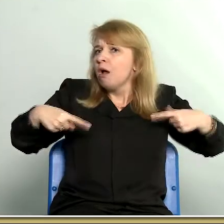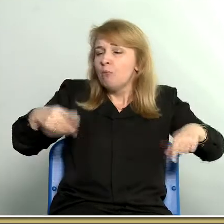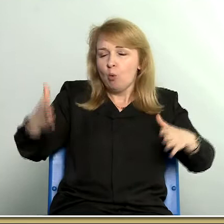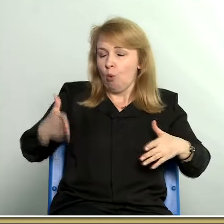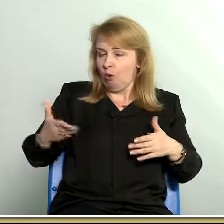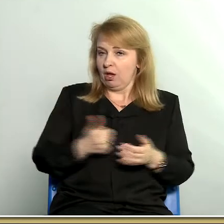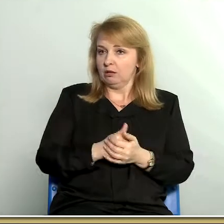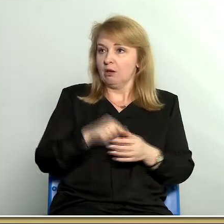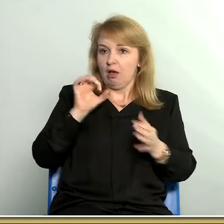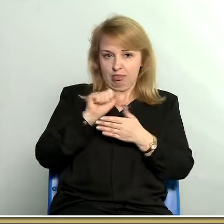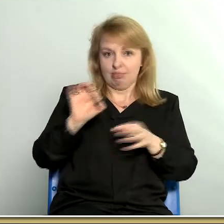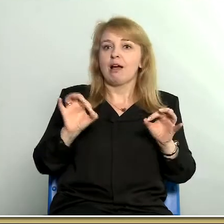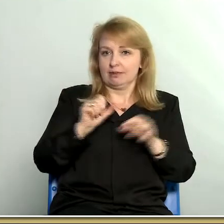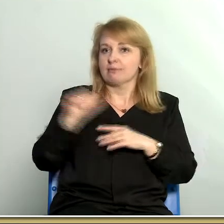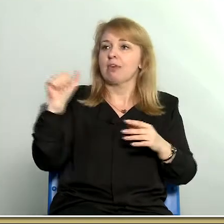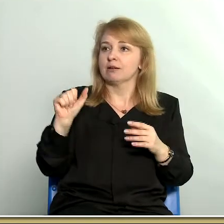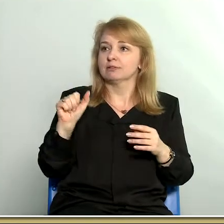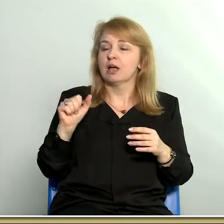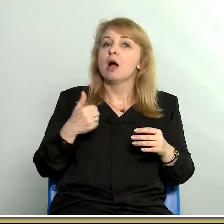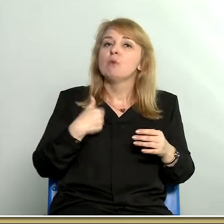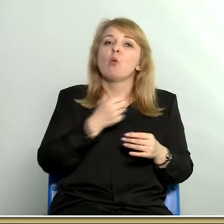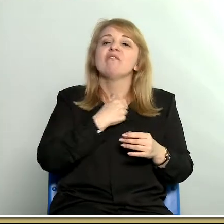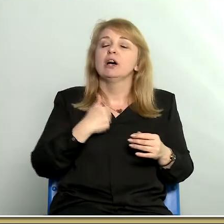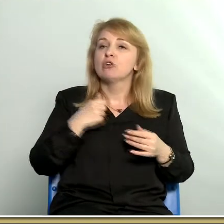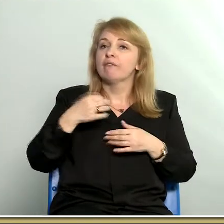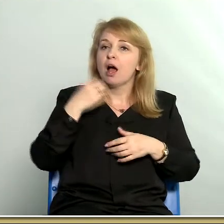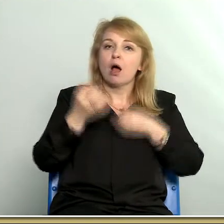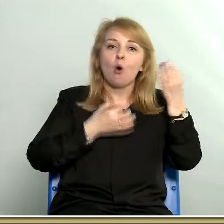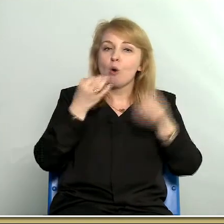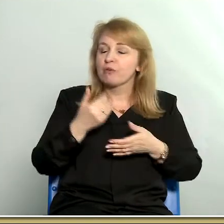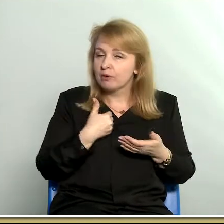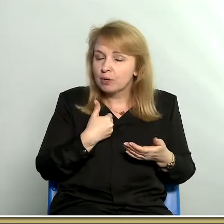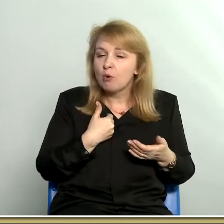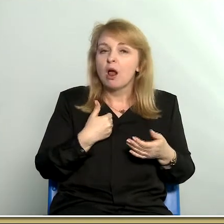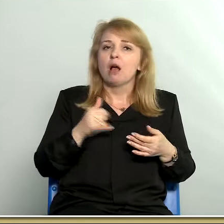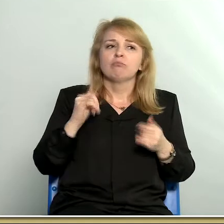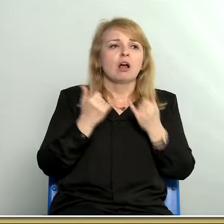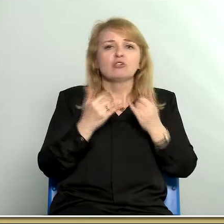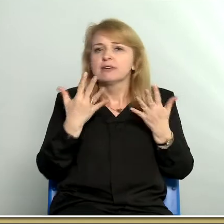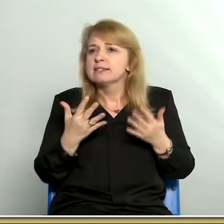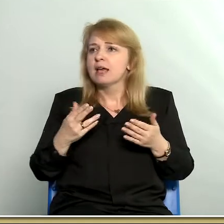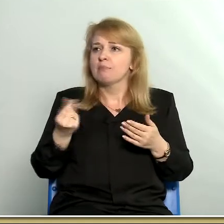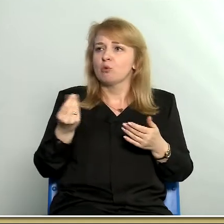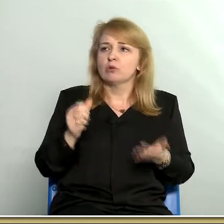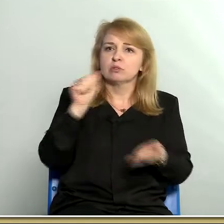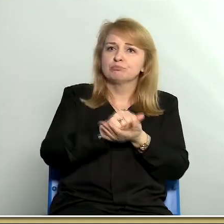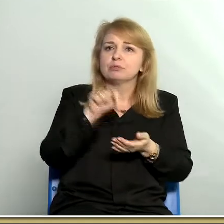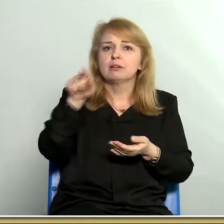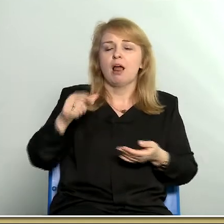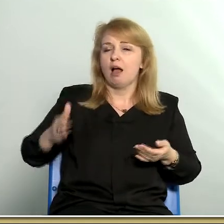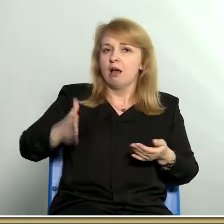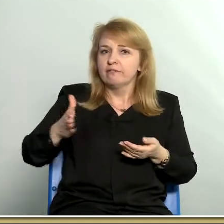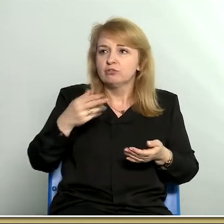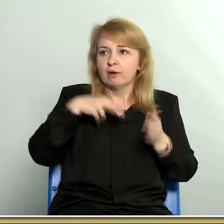i tutaj w nawiązaniu do tego, co Warszawa mówiła, gdyby chcieć inwestować w te inwestycje, które Warszawa sobie życzy, czyli